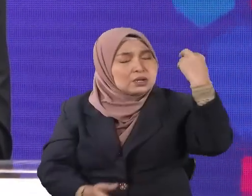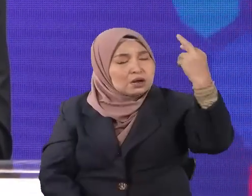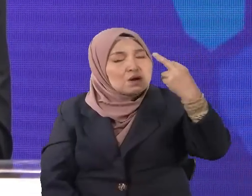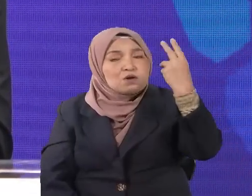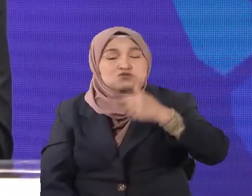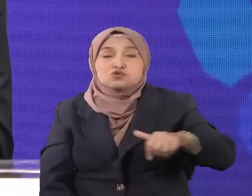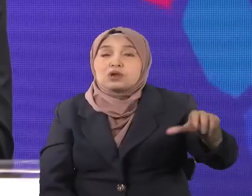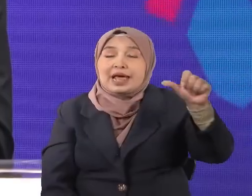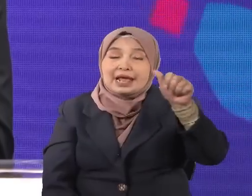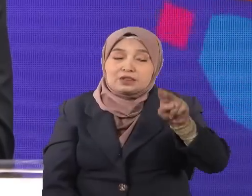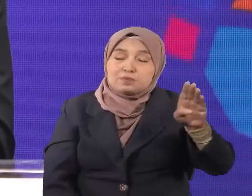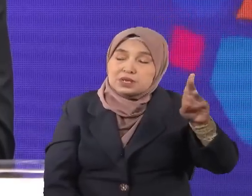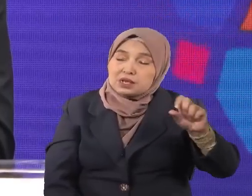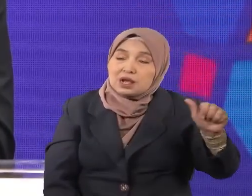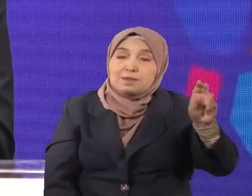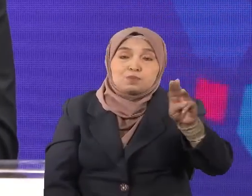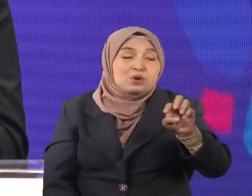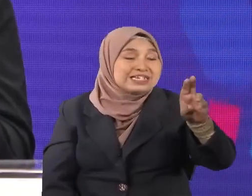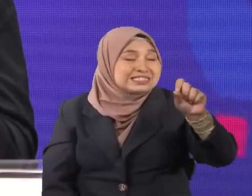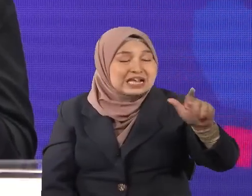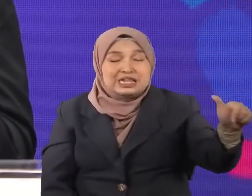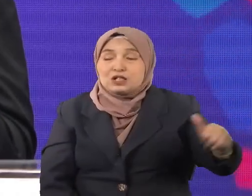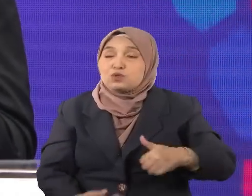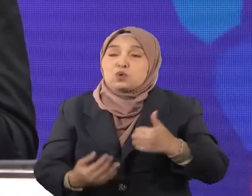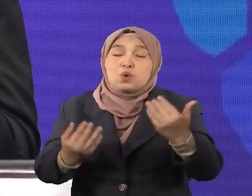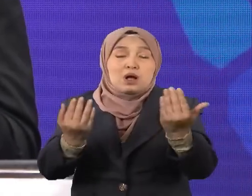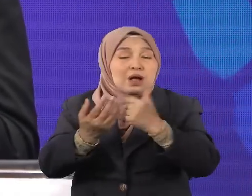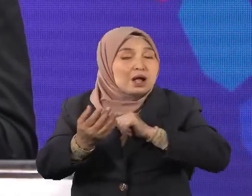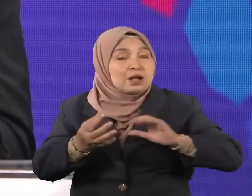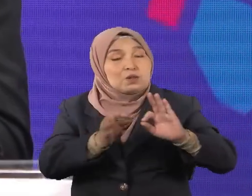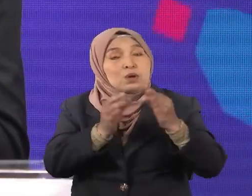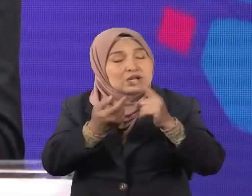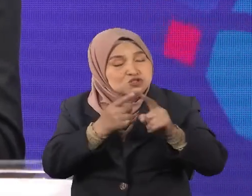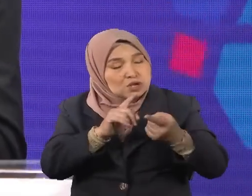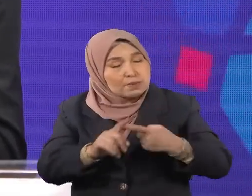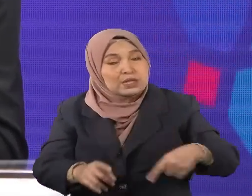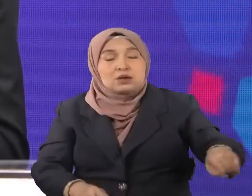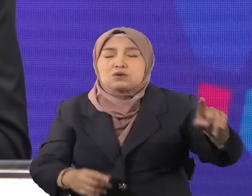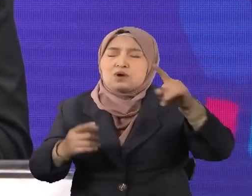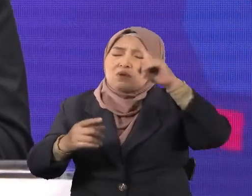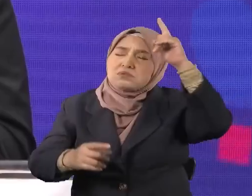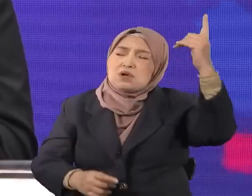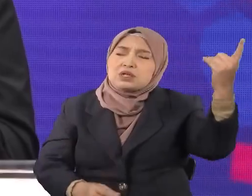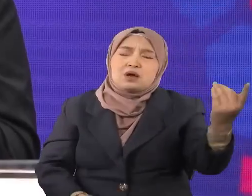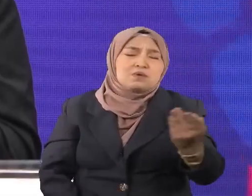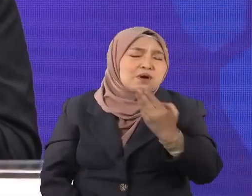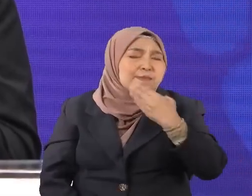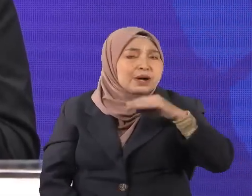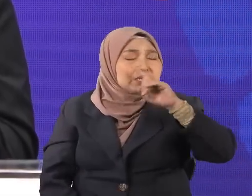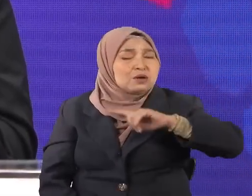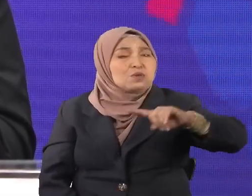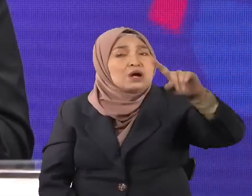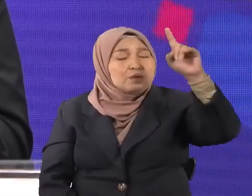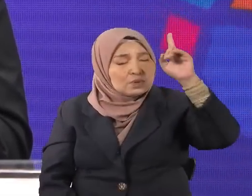الأنبياء والمرسلين وعلى آله وصحبه أجمعين اللهم يا الله ويا رحمن ويا